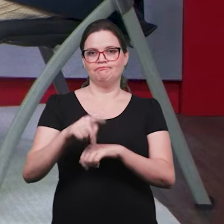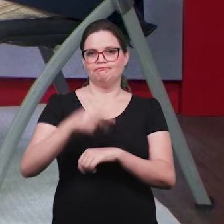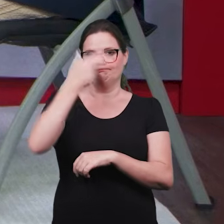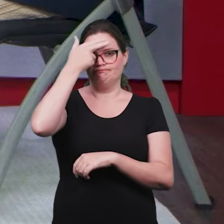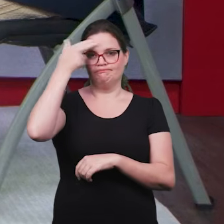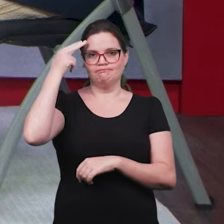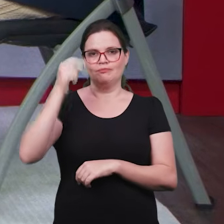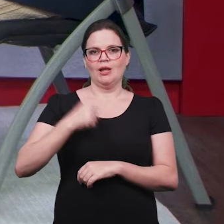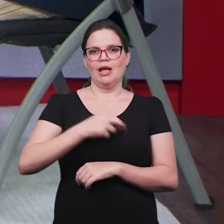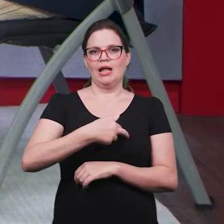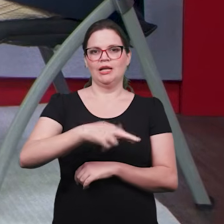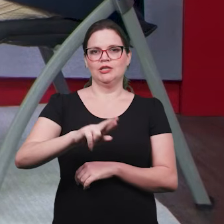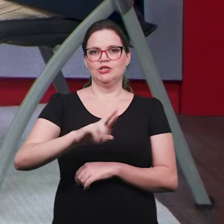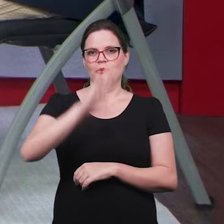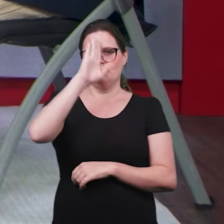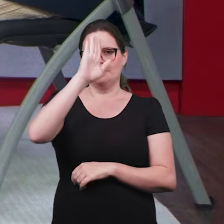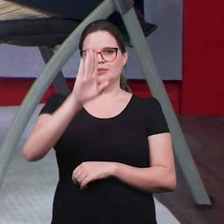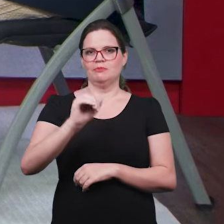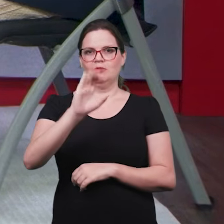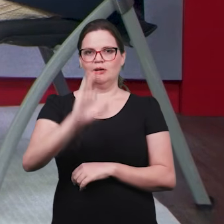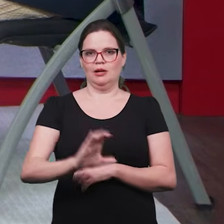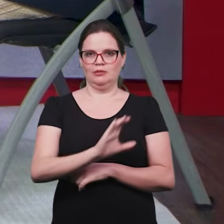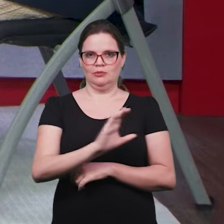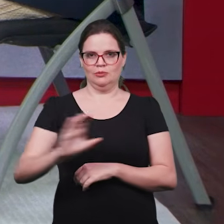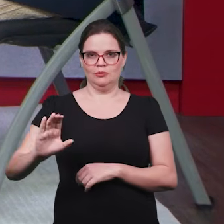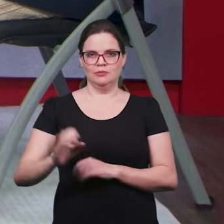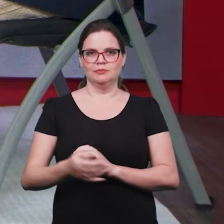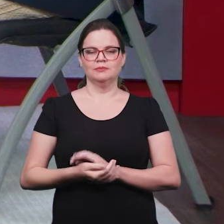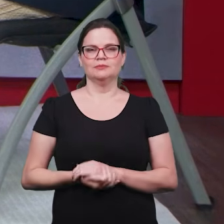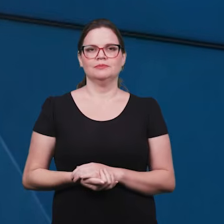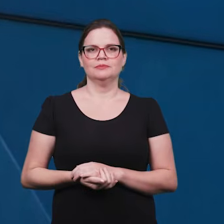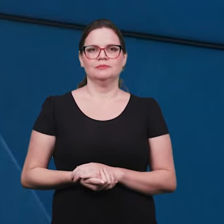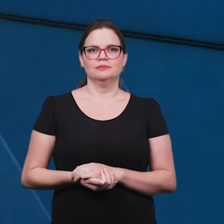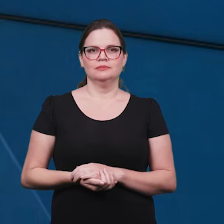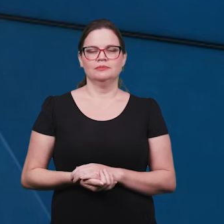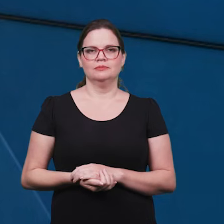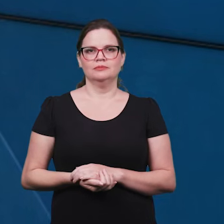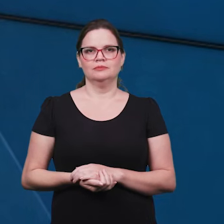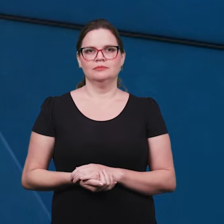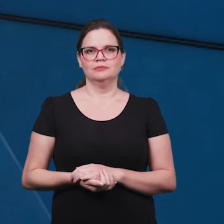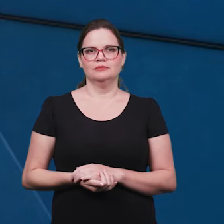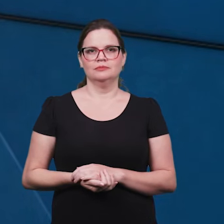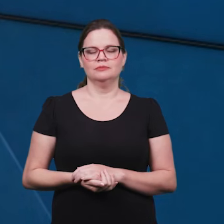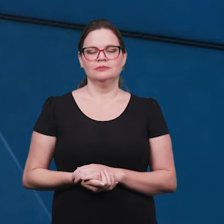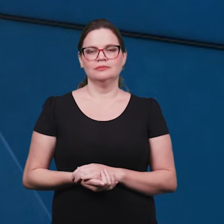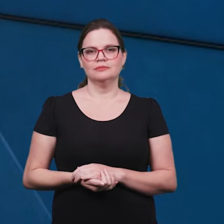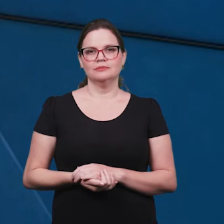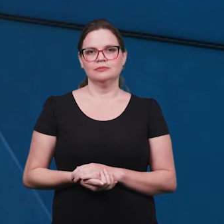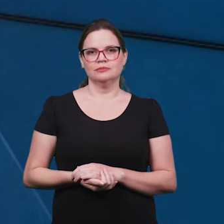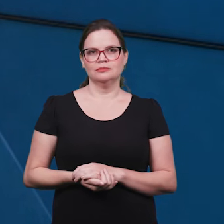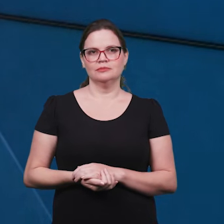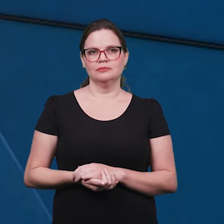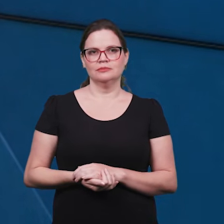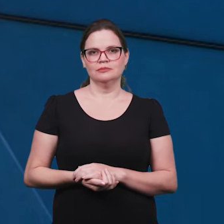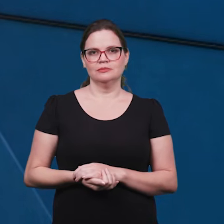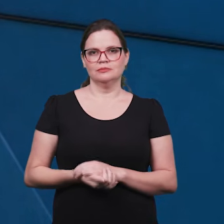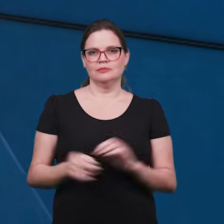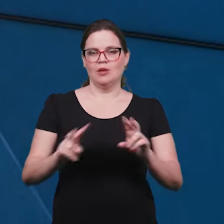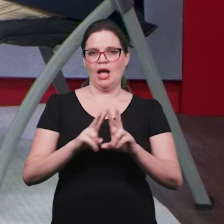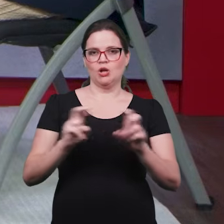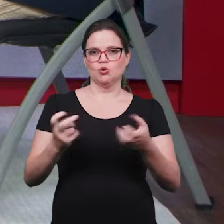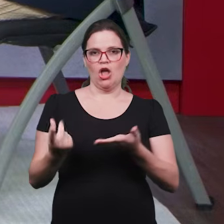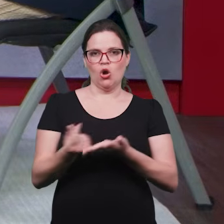А на Литуане a religião predominante é catolicismo. И экономически Литва живут сейчас очень-очень